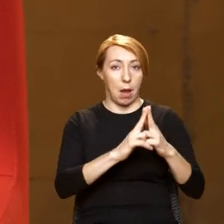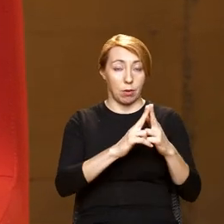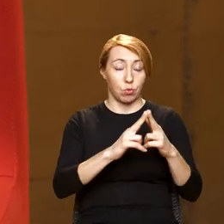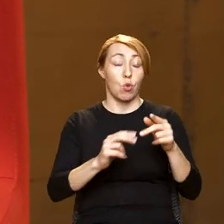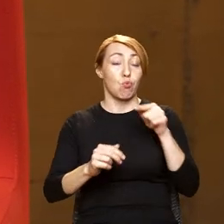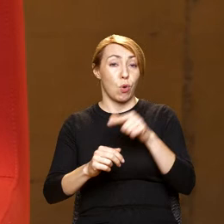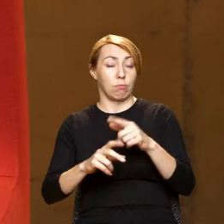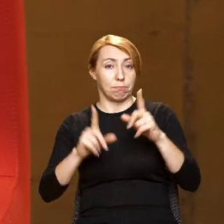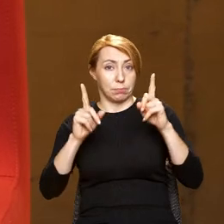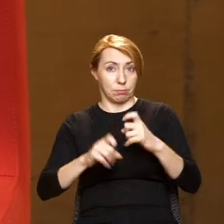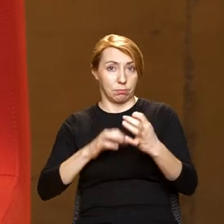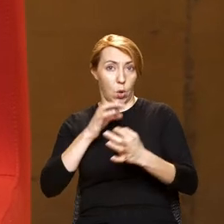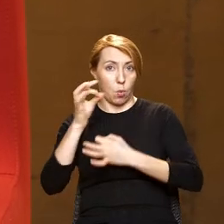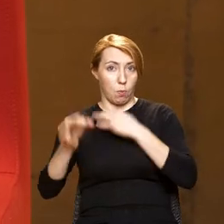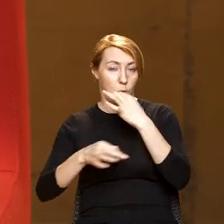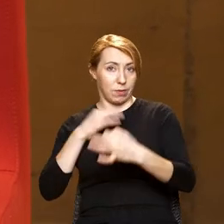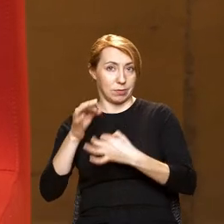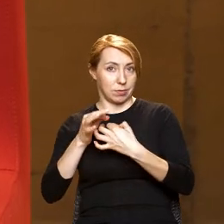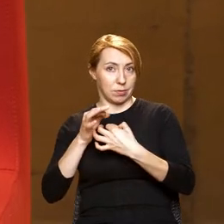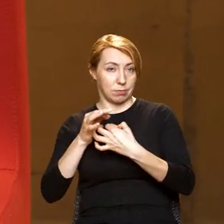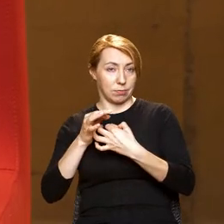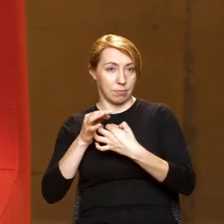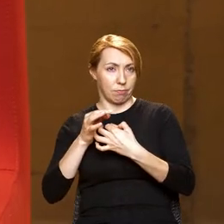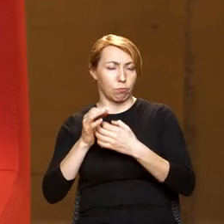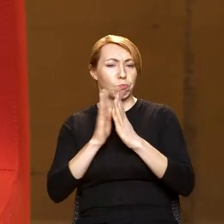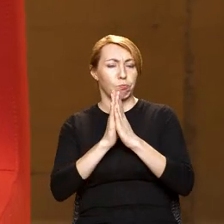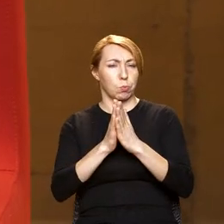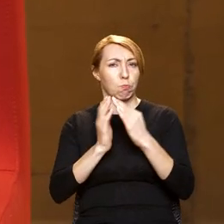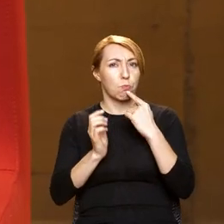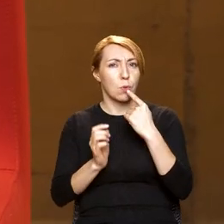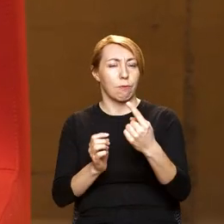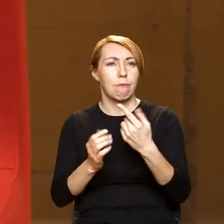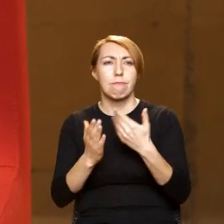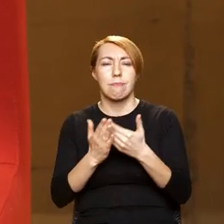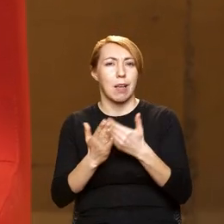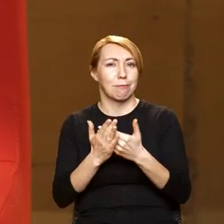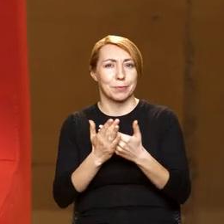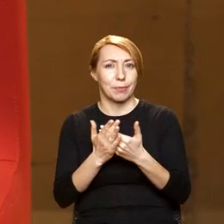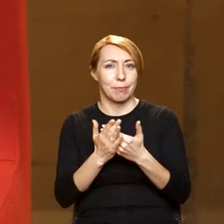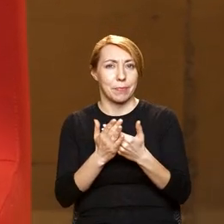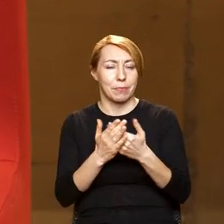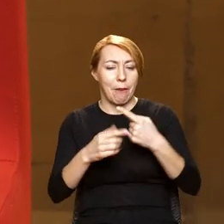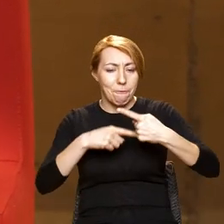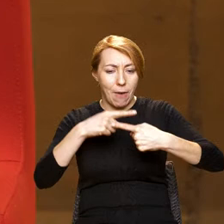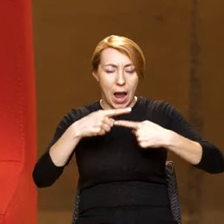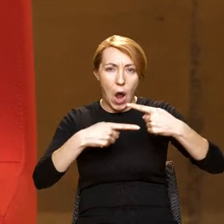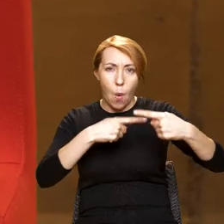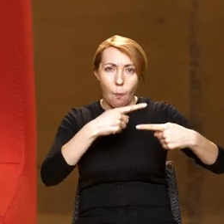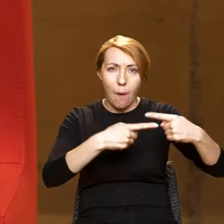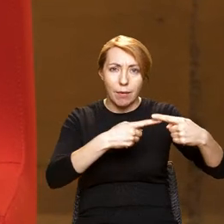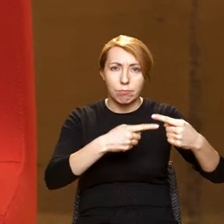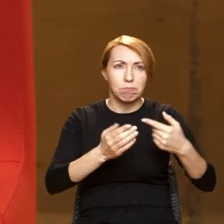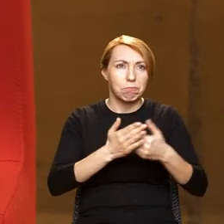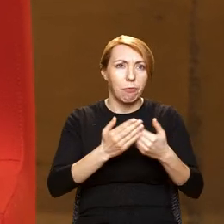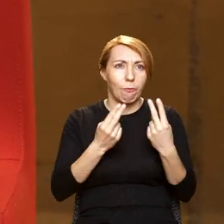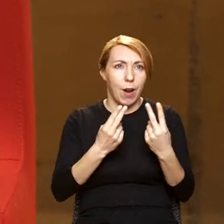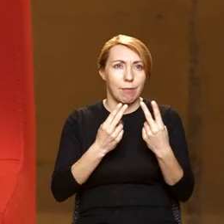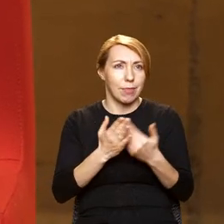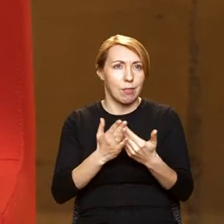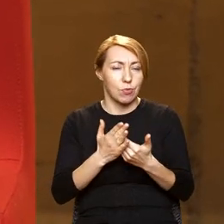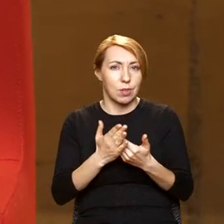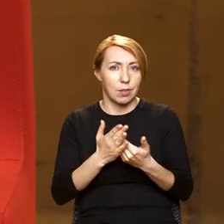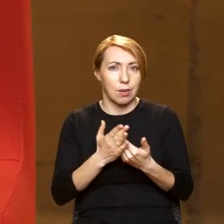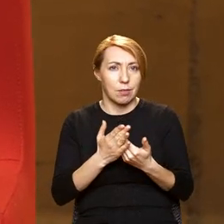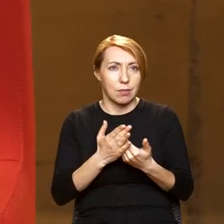opowieść o Bronisławie Piłsudskim. Więc może powiedzmy, dlaczego te wałki były tak ważne i